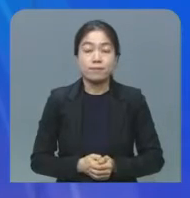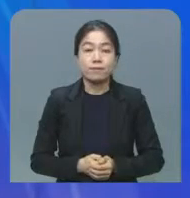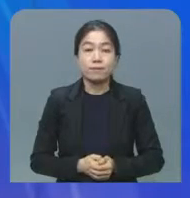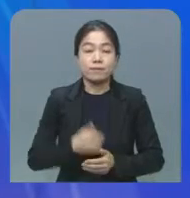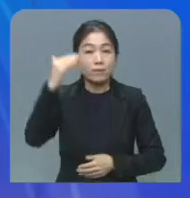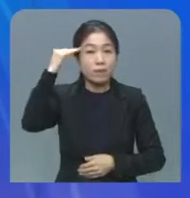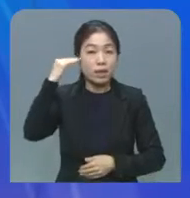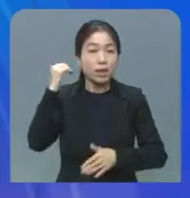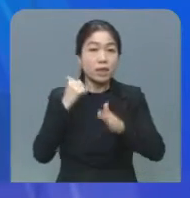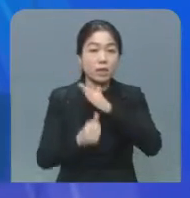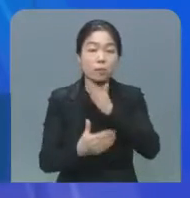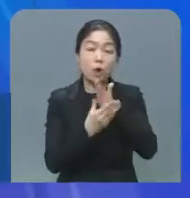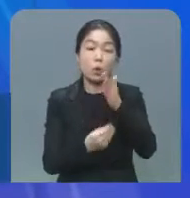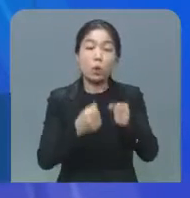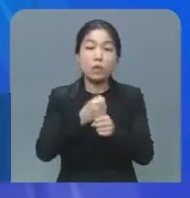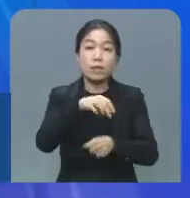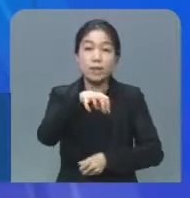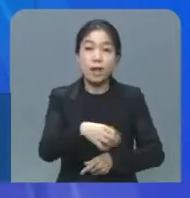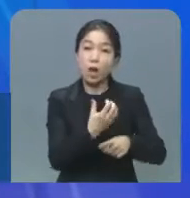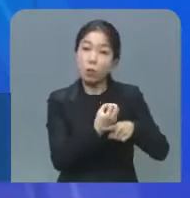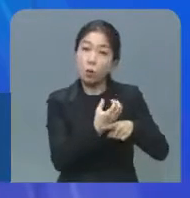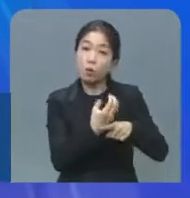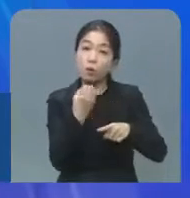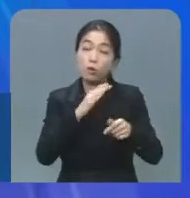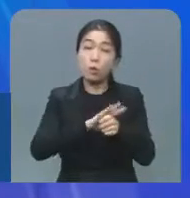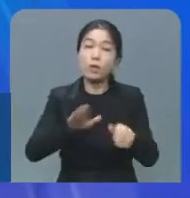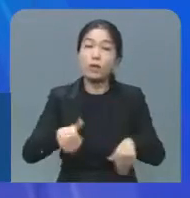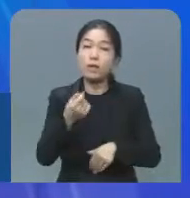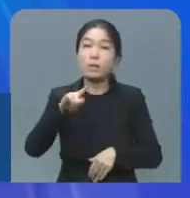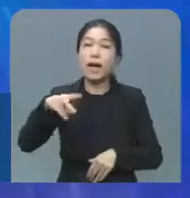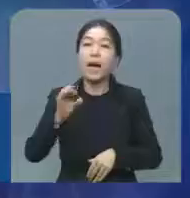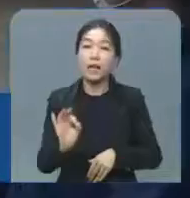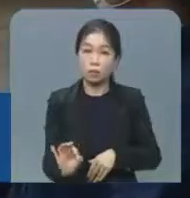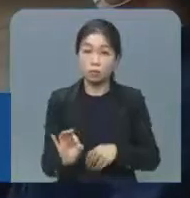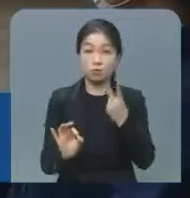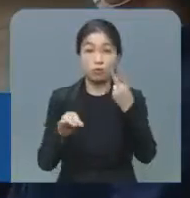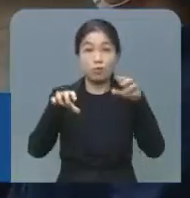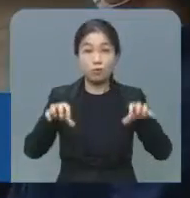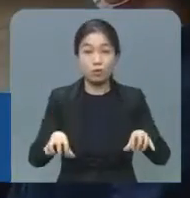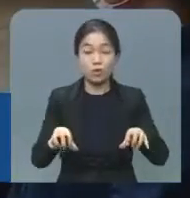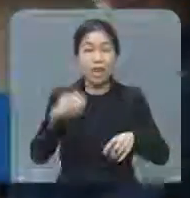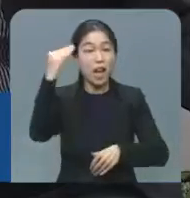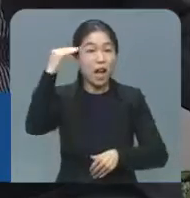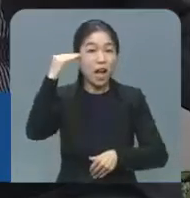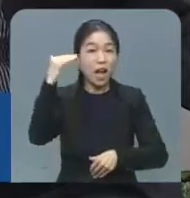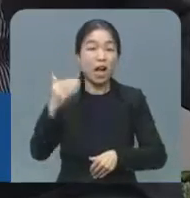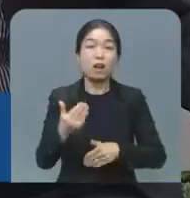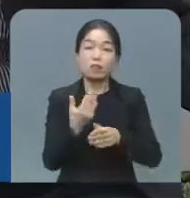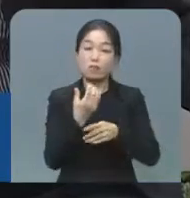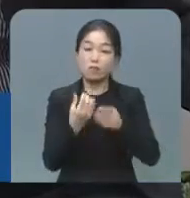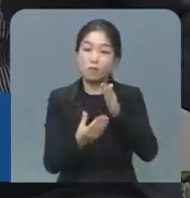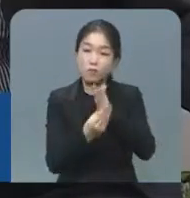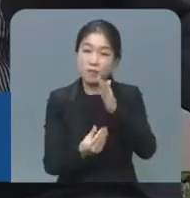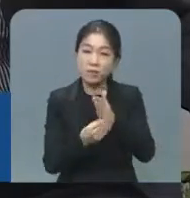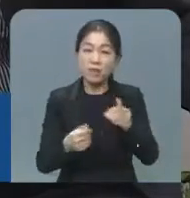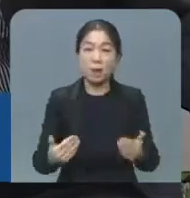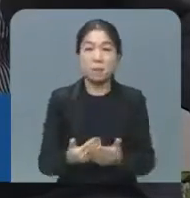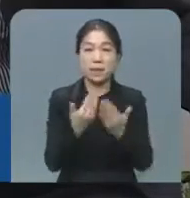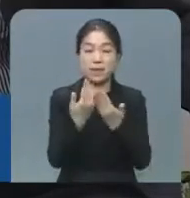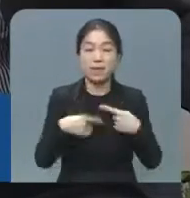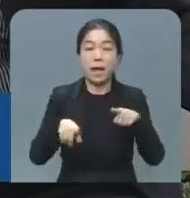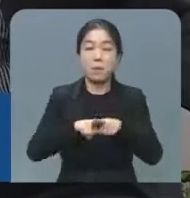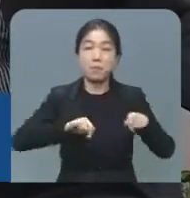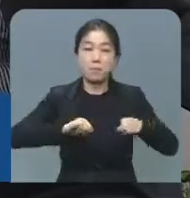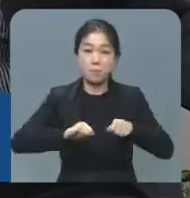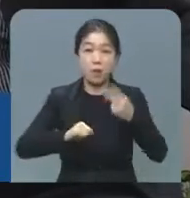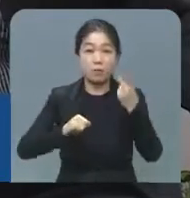대한민국의 대표 녹차 생산지인 보성 군과 경남 하동군 2 한국차 산업 발전을 위한 공동대응 이라서 입니다